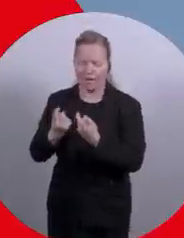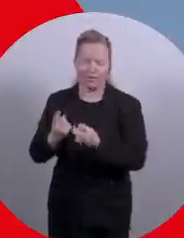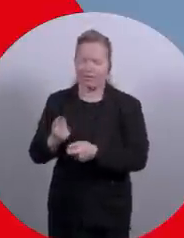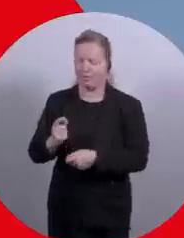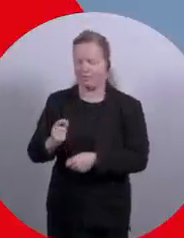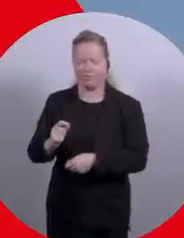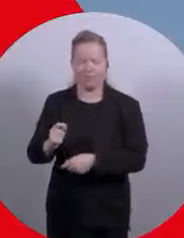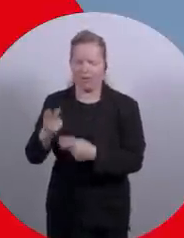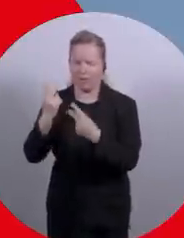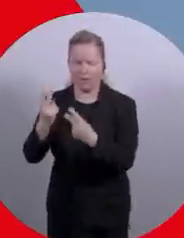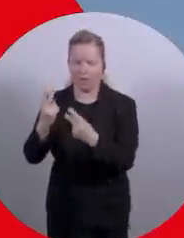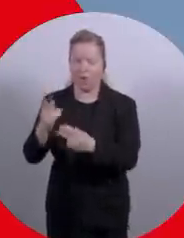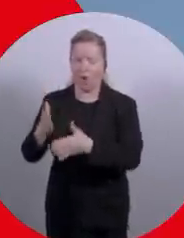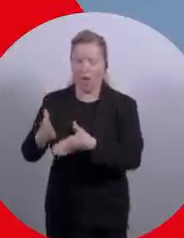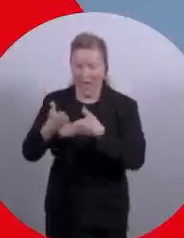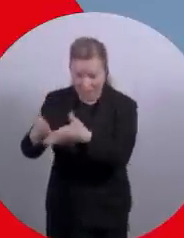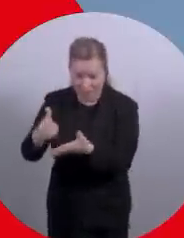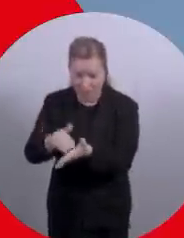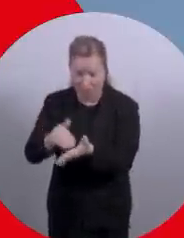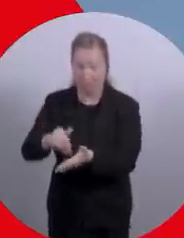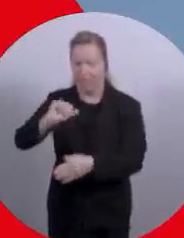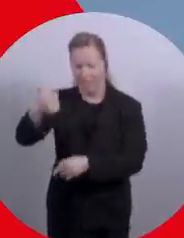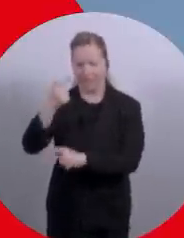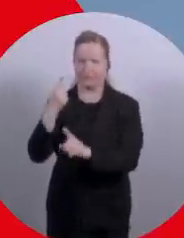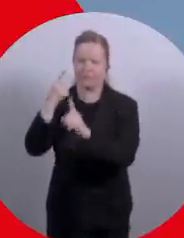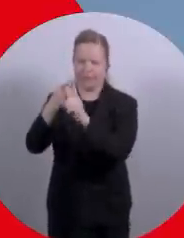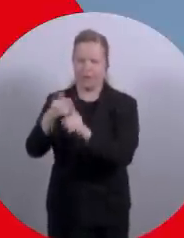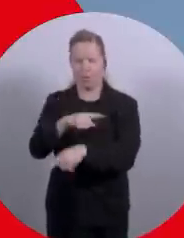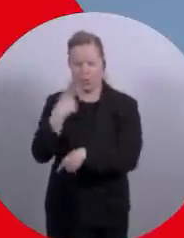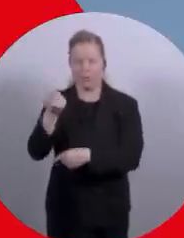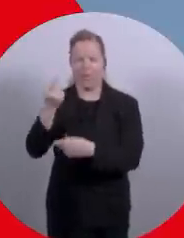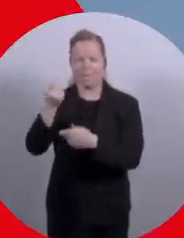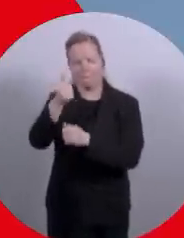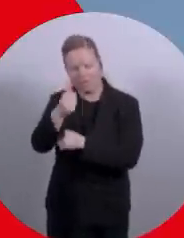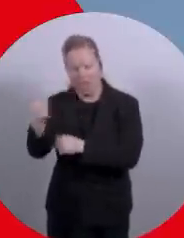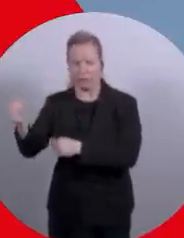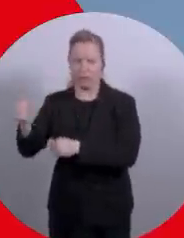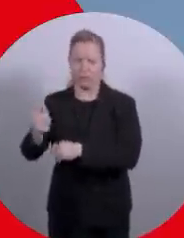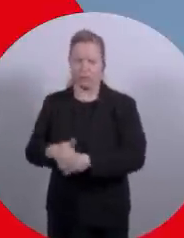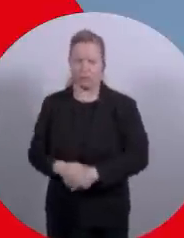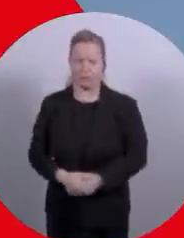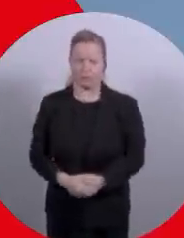obs Hilfe brauchen oder nicht ist das erste Ziel unserer Bewertung liebe Genossen